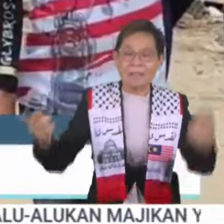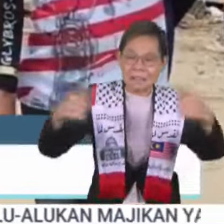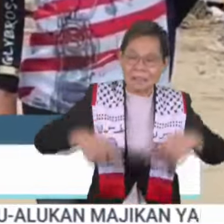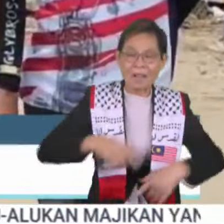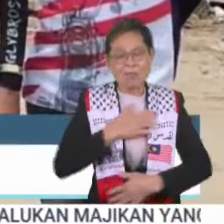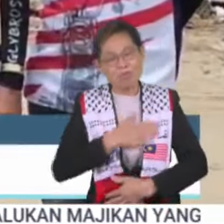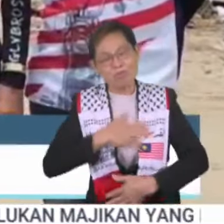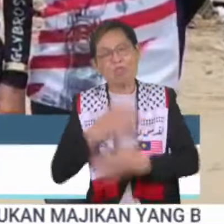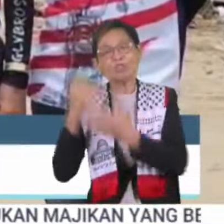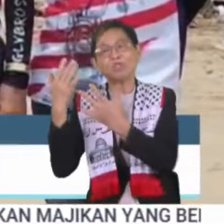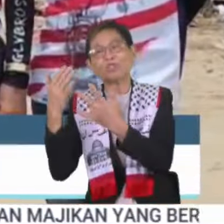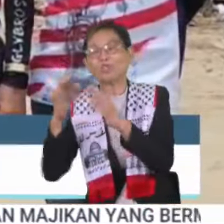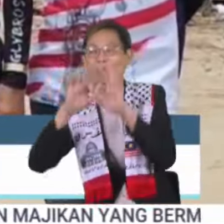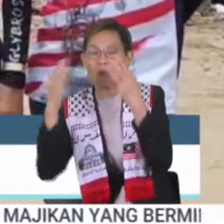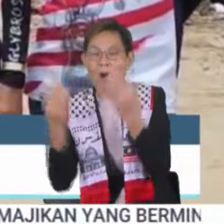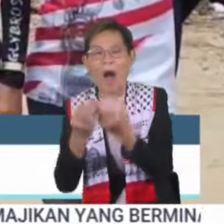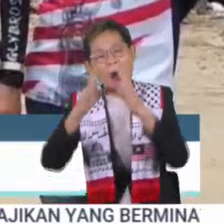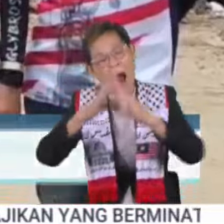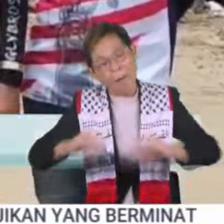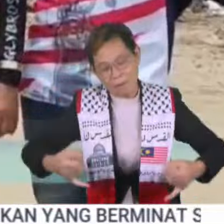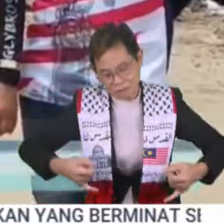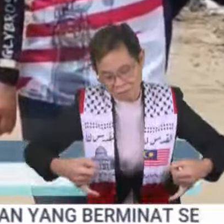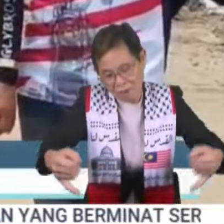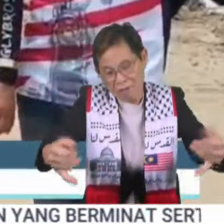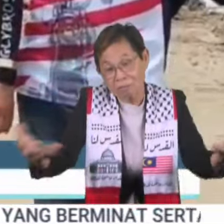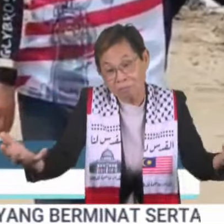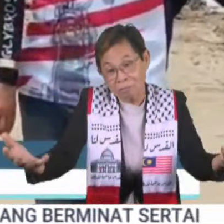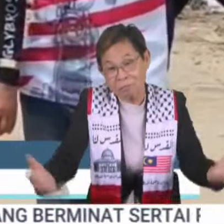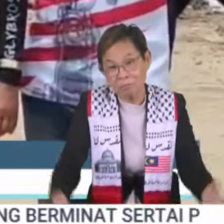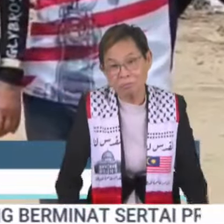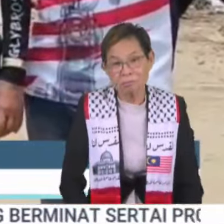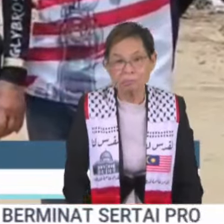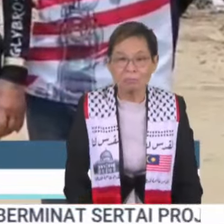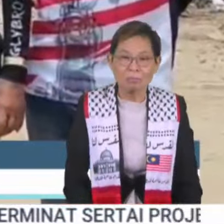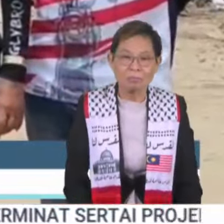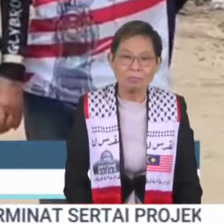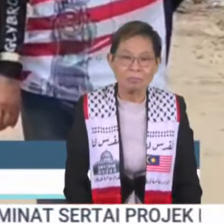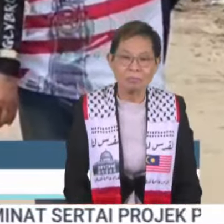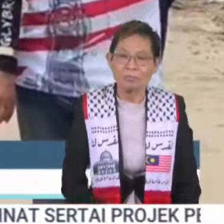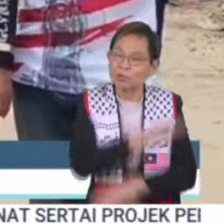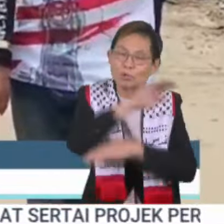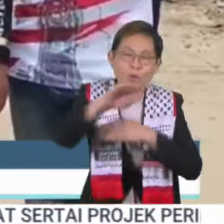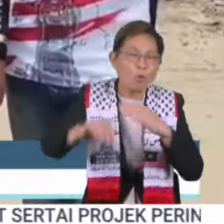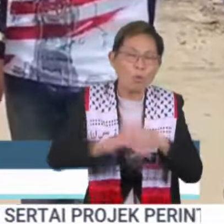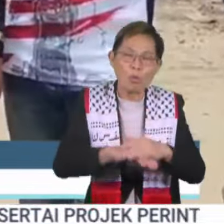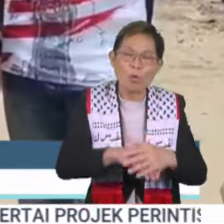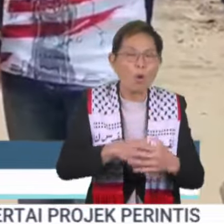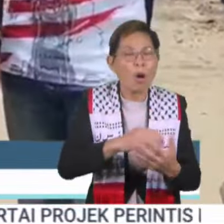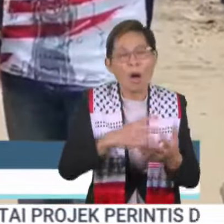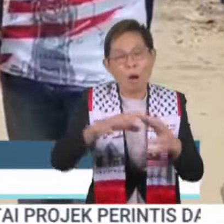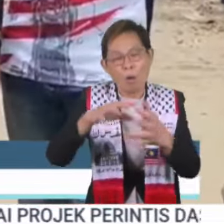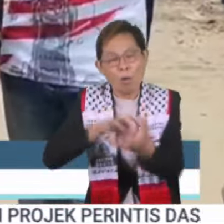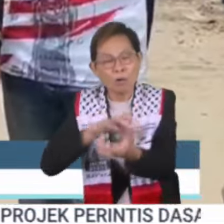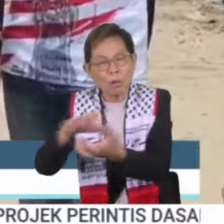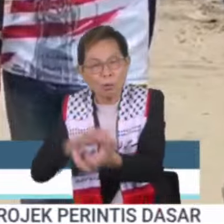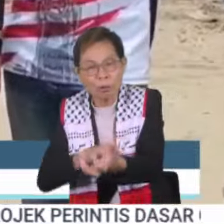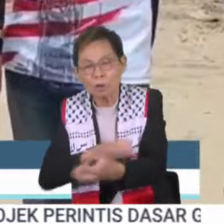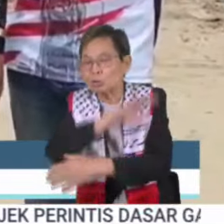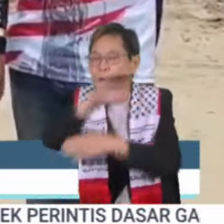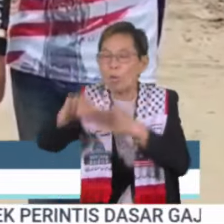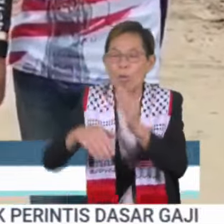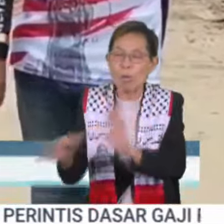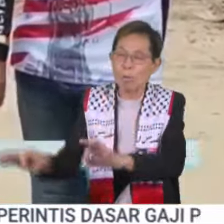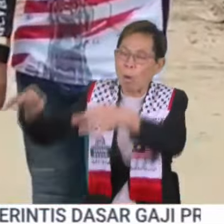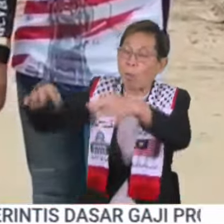bersama keluarga tu, jadi habis punuh jalan. Dengan blubanya, dengan zing, apa cabut, tutup sapu, apa kita semua